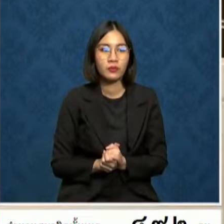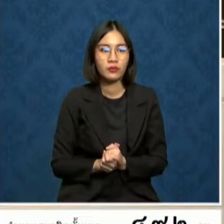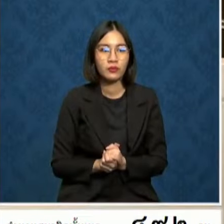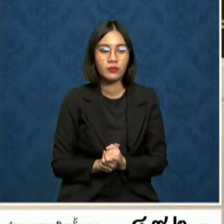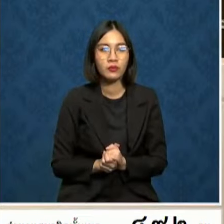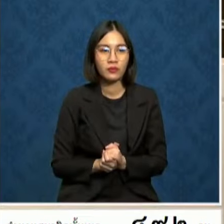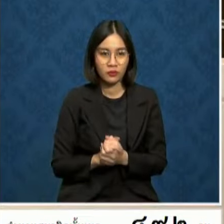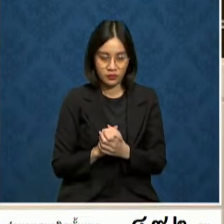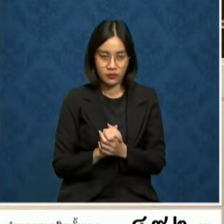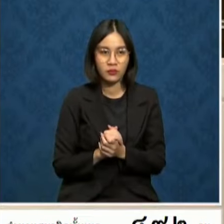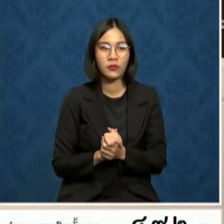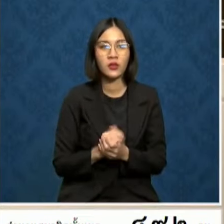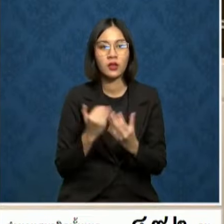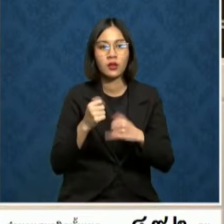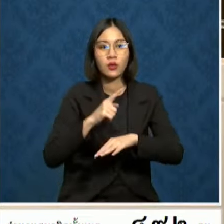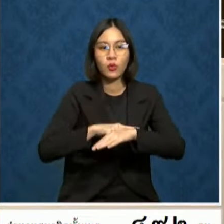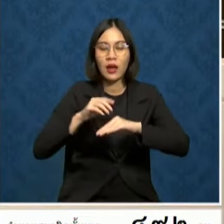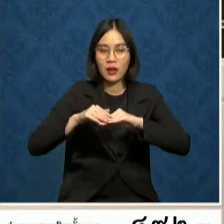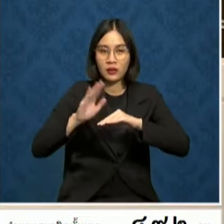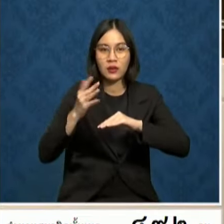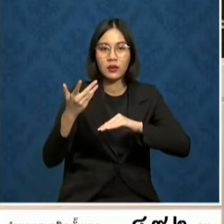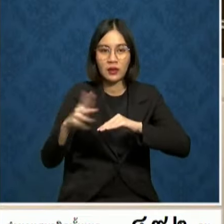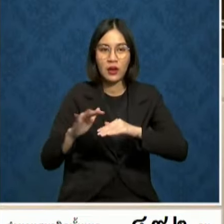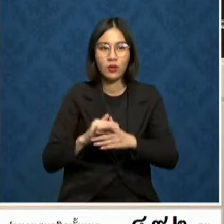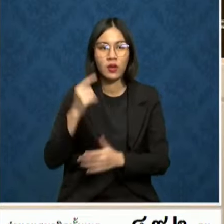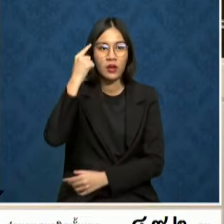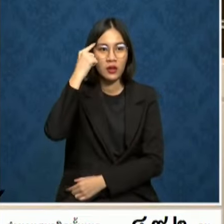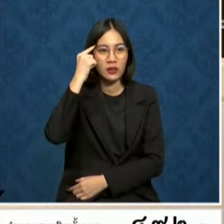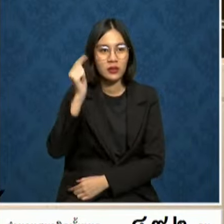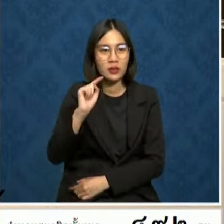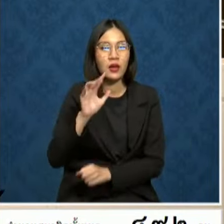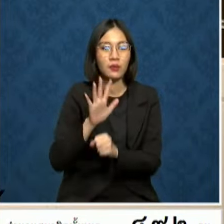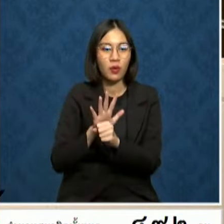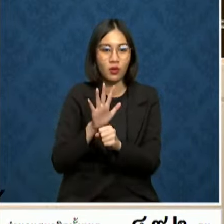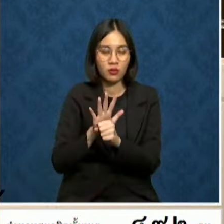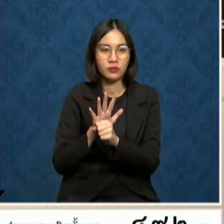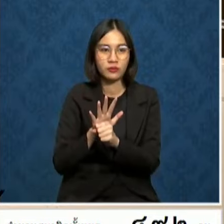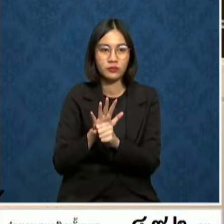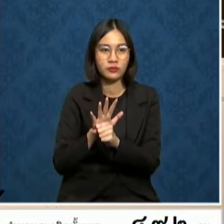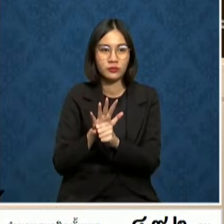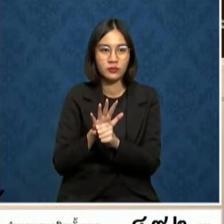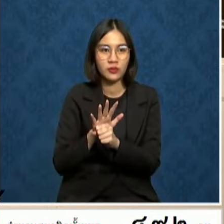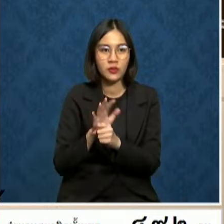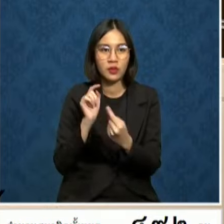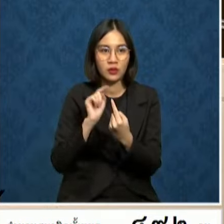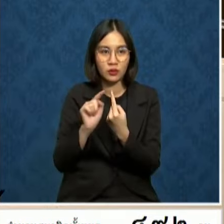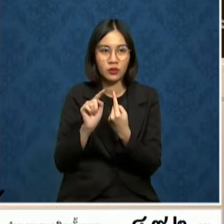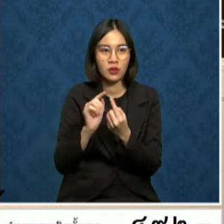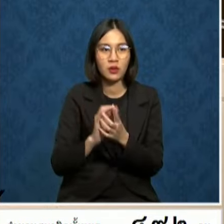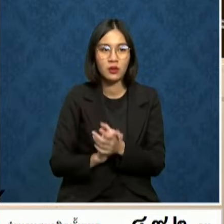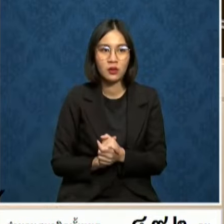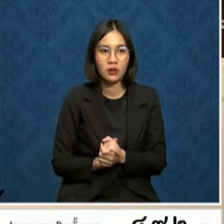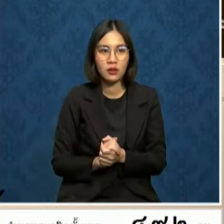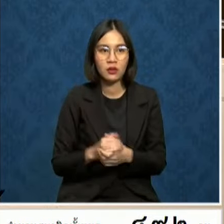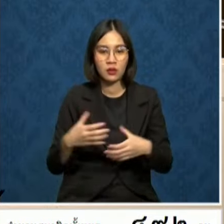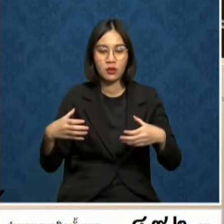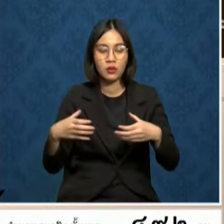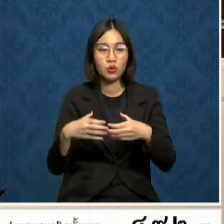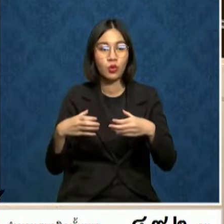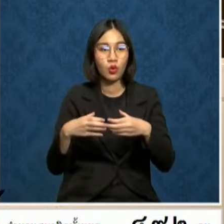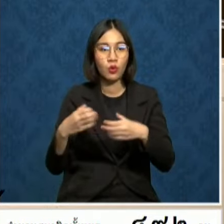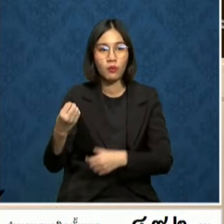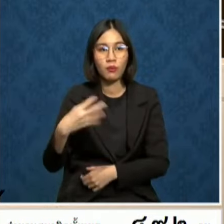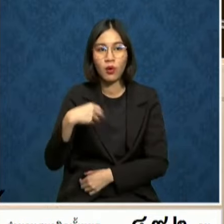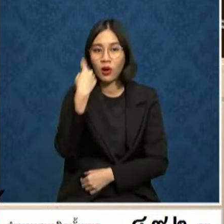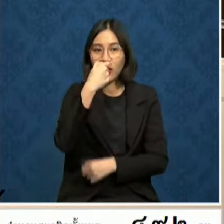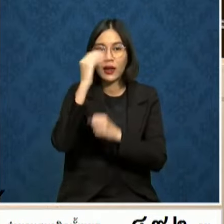ก็เอ่อเกินเวลาไปมากแล้วก็คิดว่าน่าจะพอแค่นี้นะครับสำหรับพระอานคะพอดีทางพรรคบอกว่าเทางพรรค